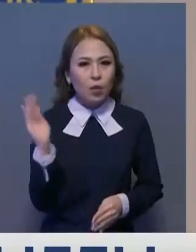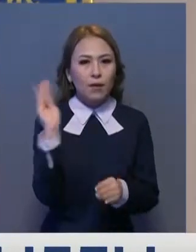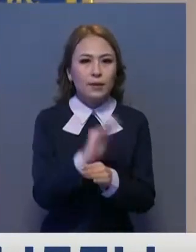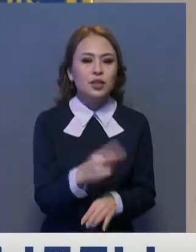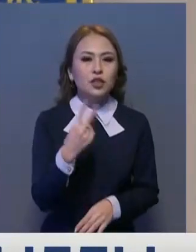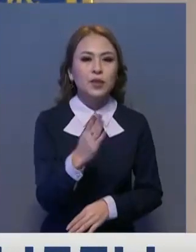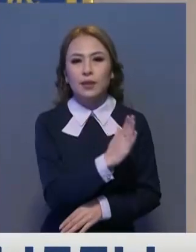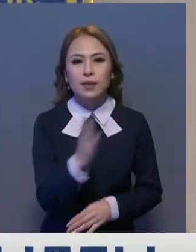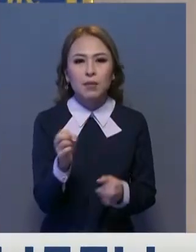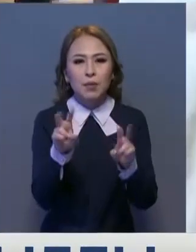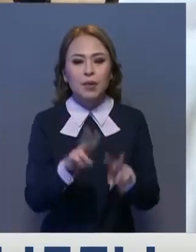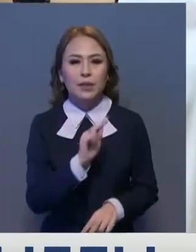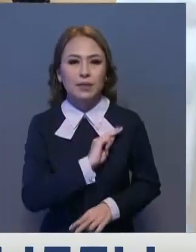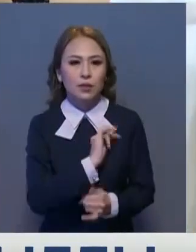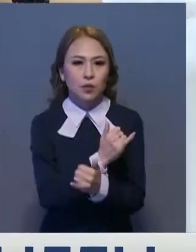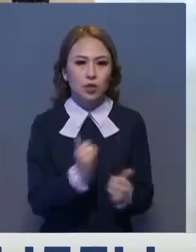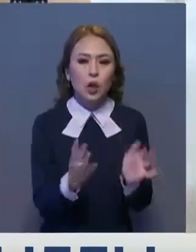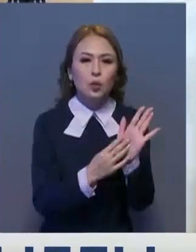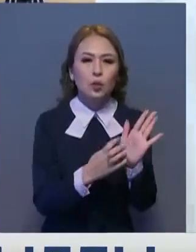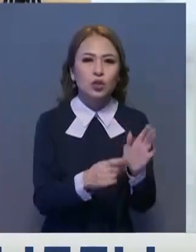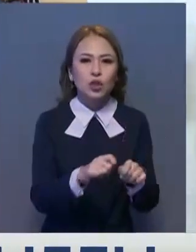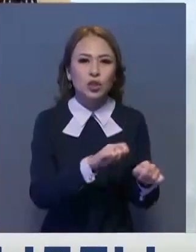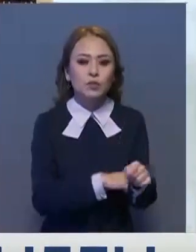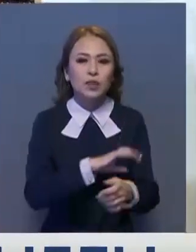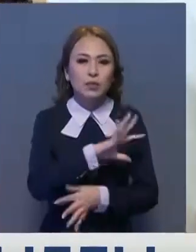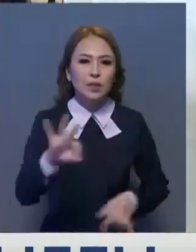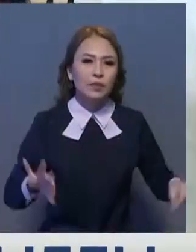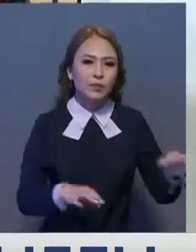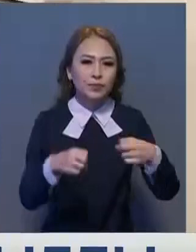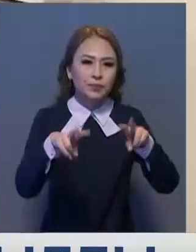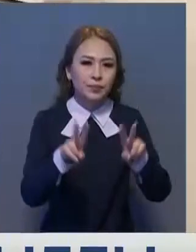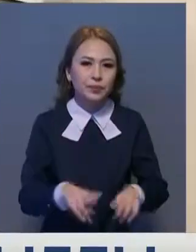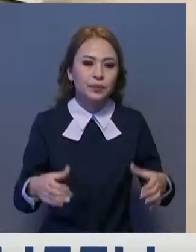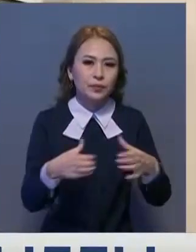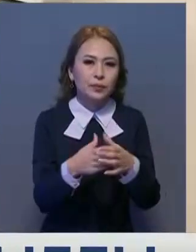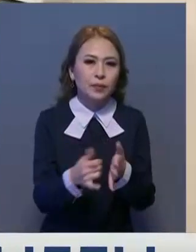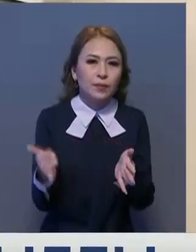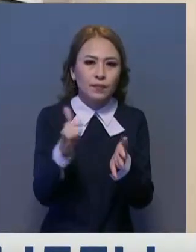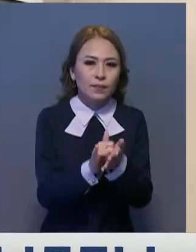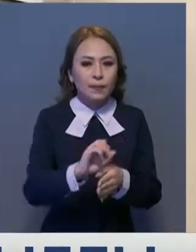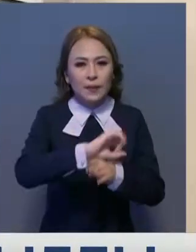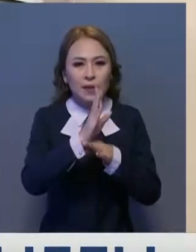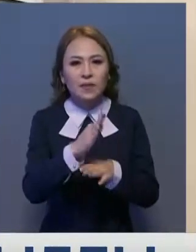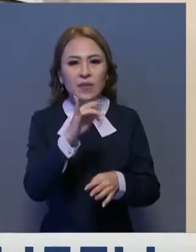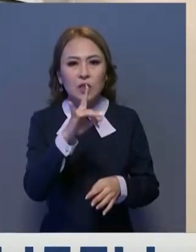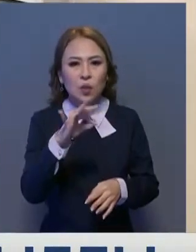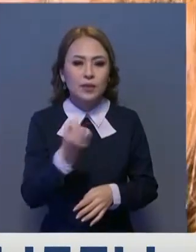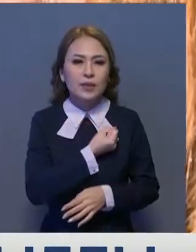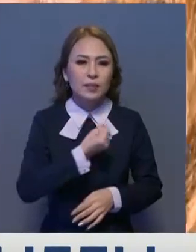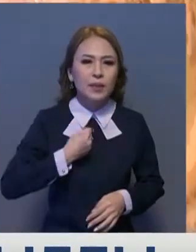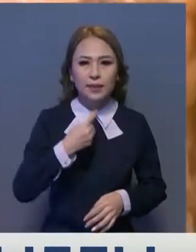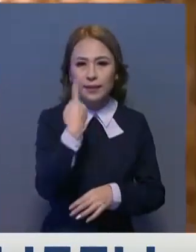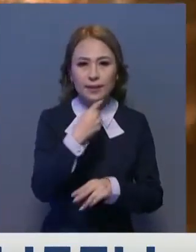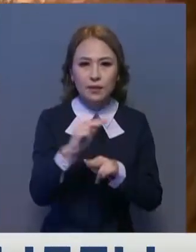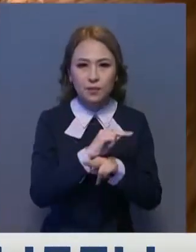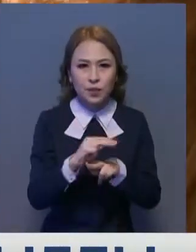психологтармен қатар 20-дан аса маман қызмет көрсетеді. 900 шаршы метрлік мекемеде арнайы қондырғылармен жабдықталған физиотерапия,